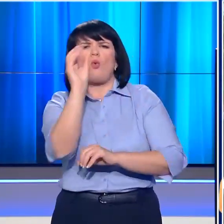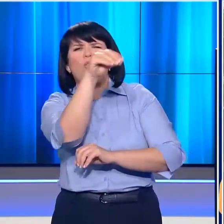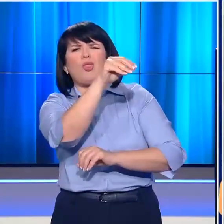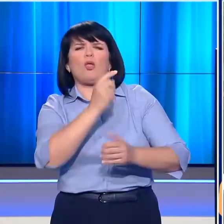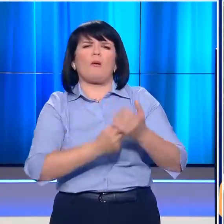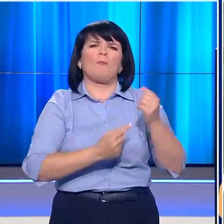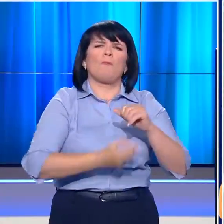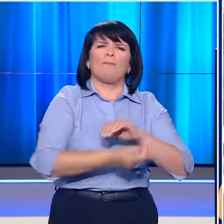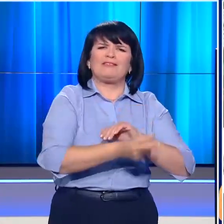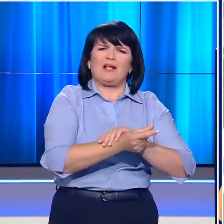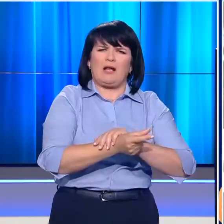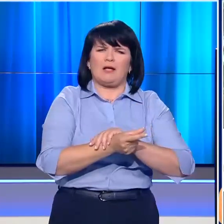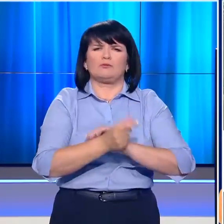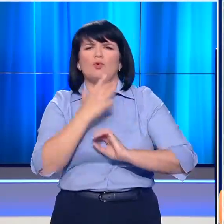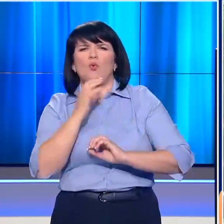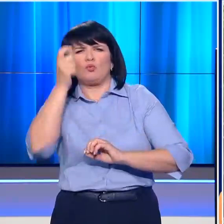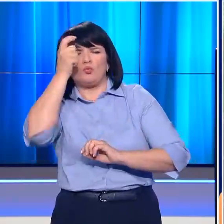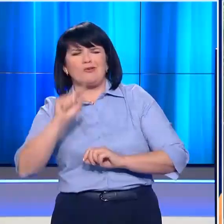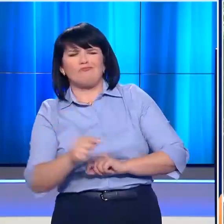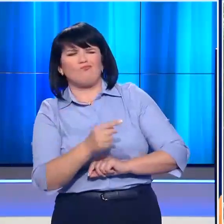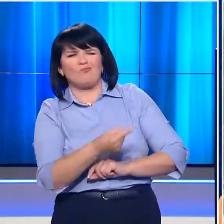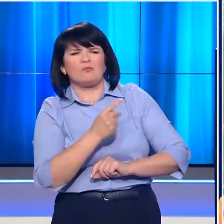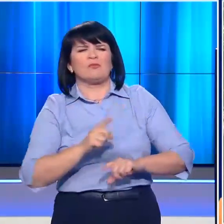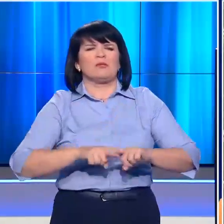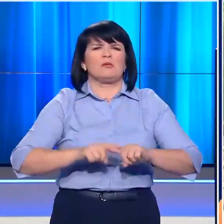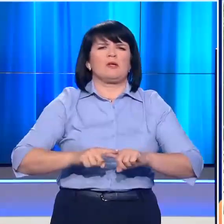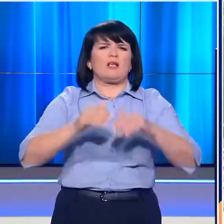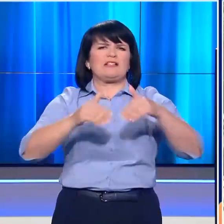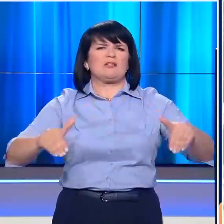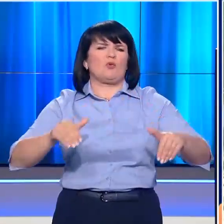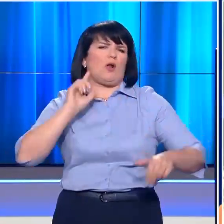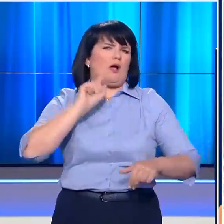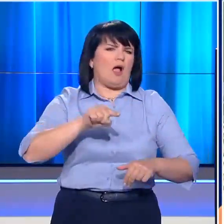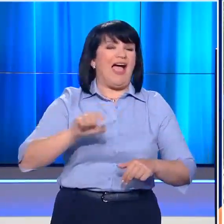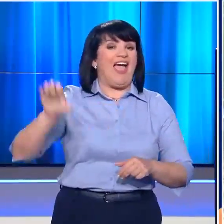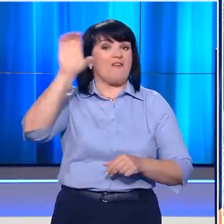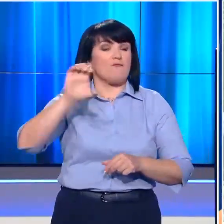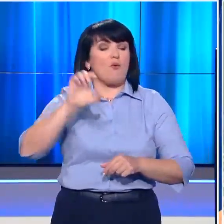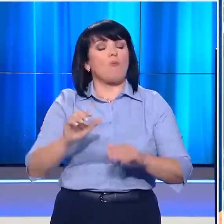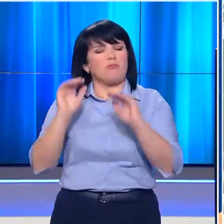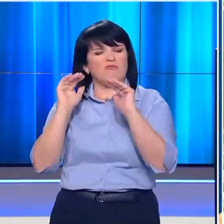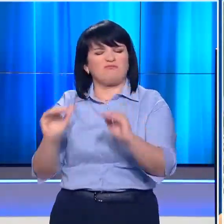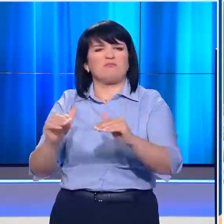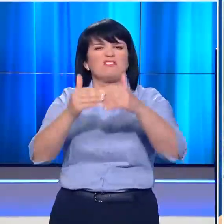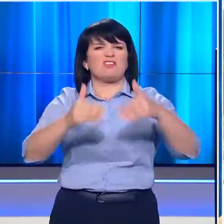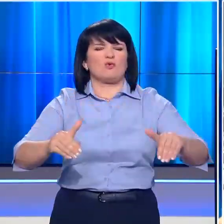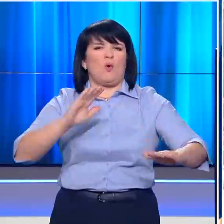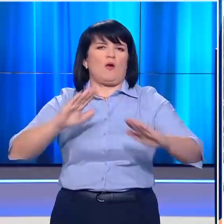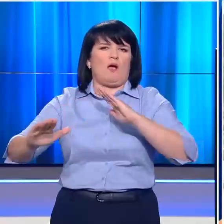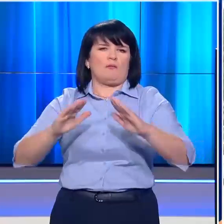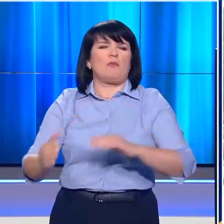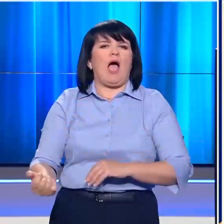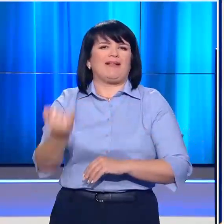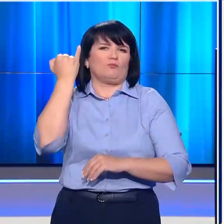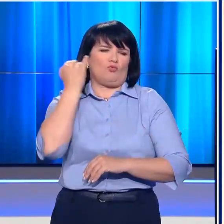προσφύγων και μεταναστών από την Άγκυρα με στόχο την παραβίαση των ελληνικών και ευρωπαϊκών συνόρων. Η Ευρωπαϊκή Ένωση θα συνεχίσει να φυλά τα σύνορά της, τόνισε ο